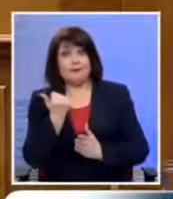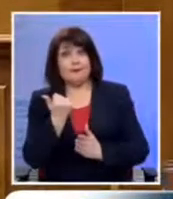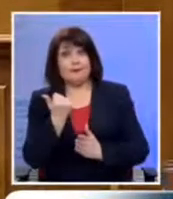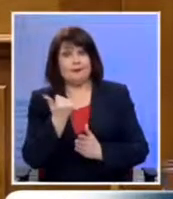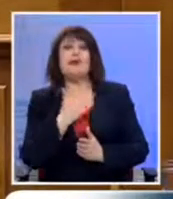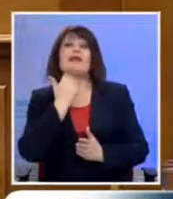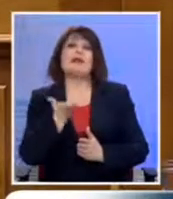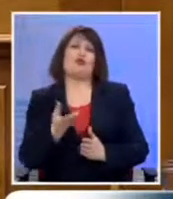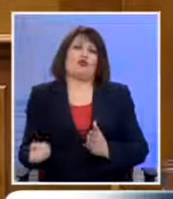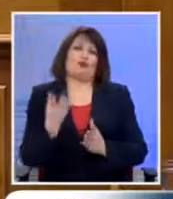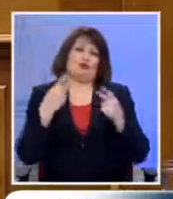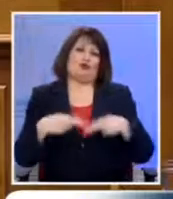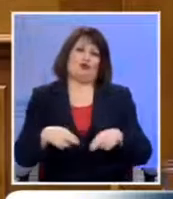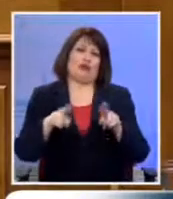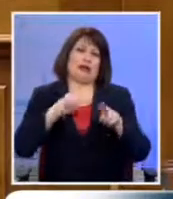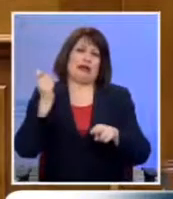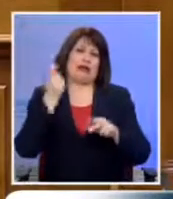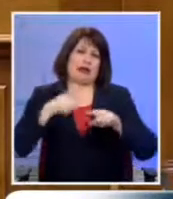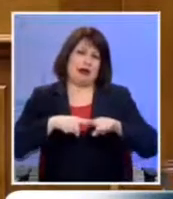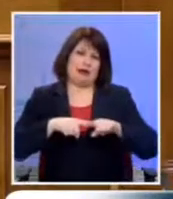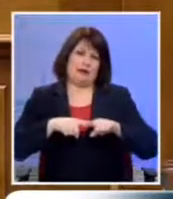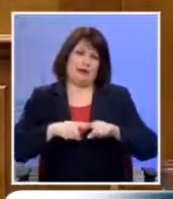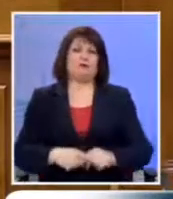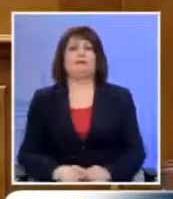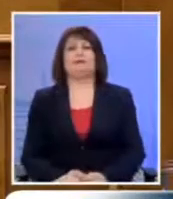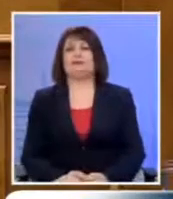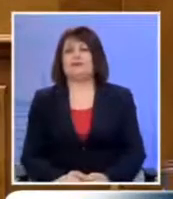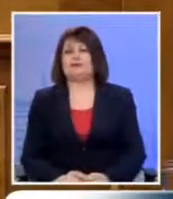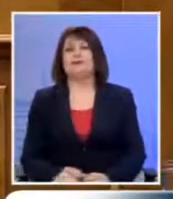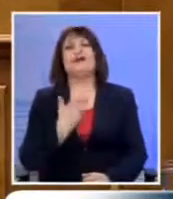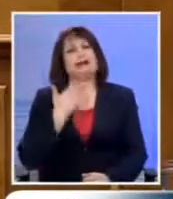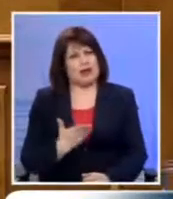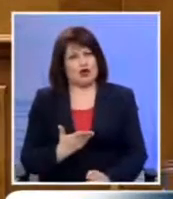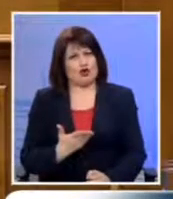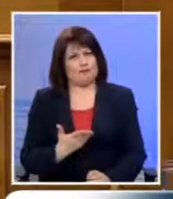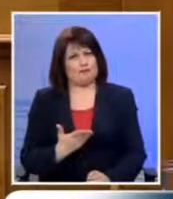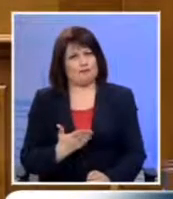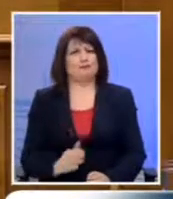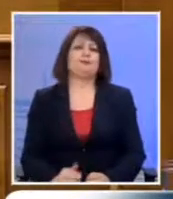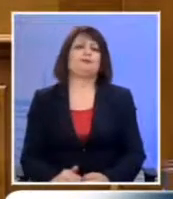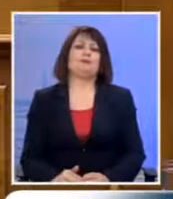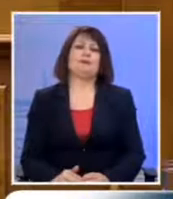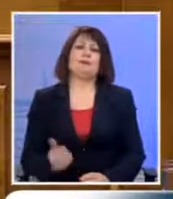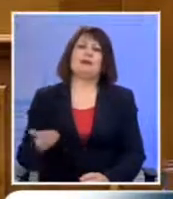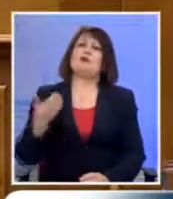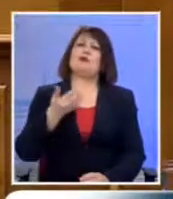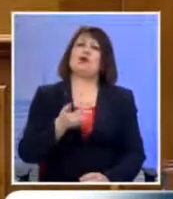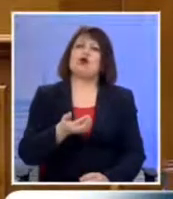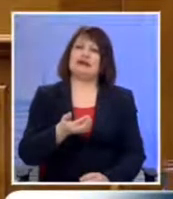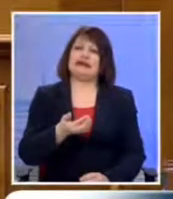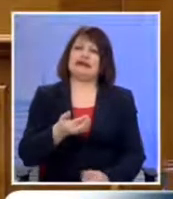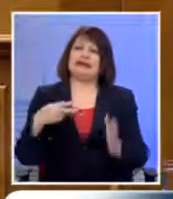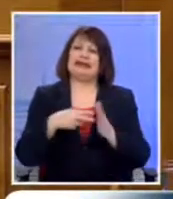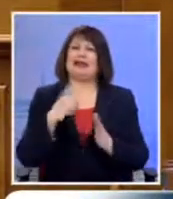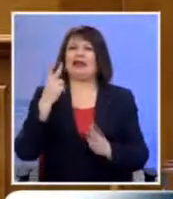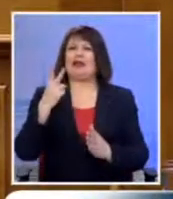μια νέα πορεία για το έθνος και τη χώρα. Τελειώνω. Από την πρόταση που άκουσα για το θέμα του 2002